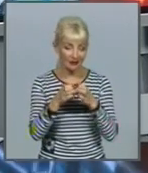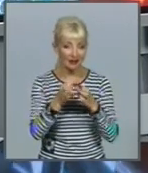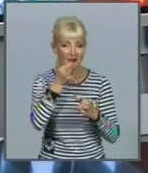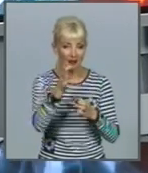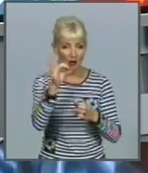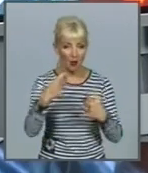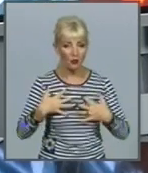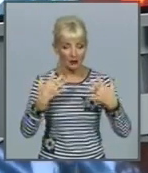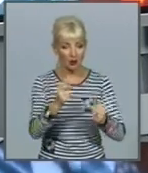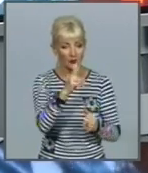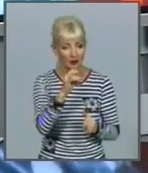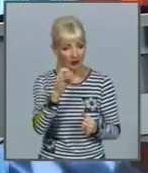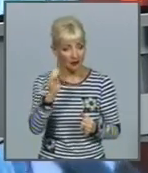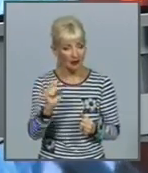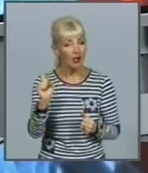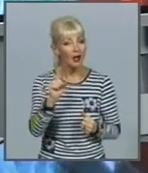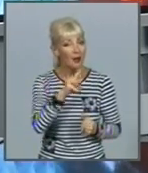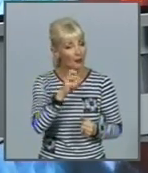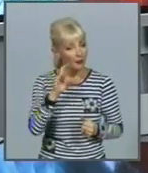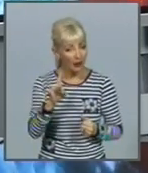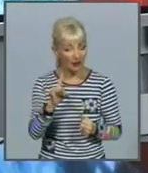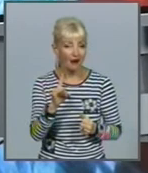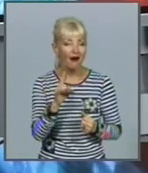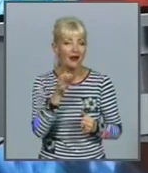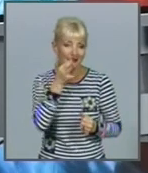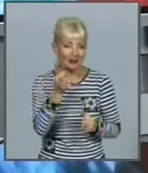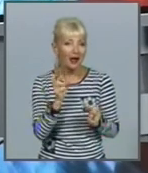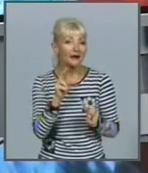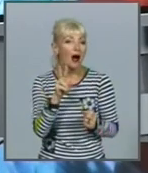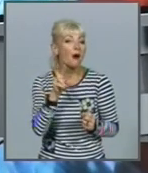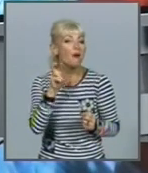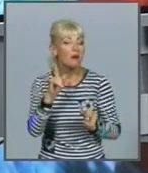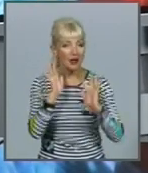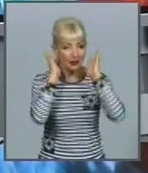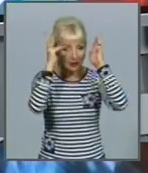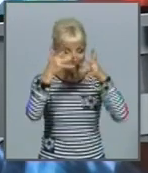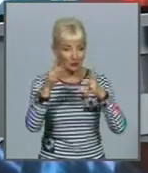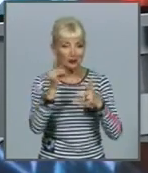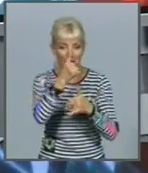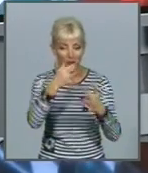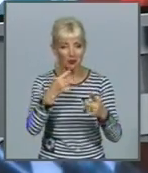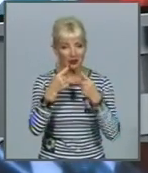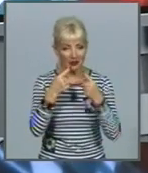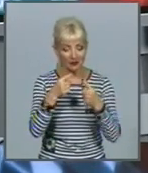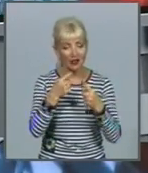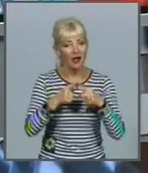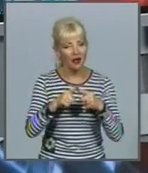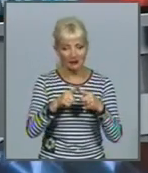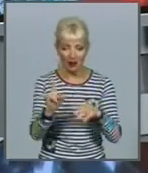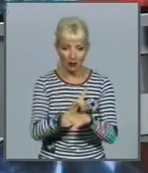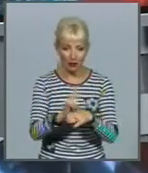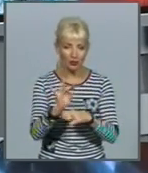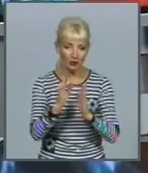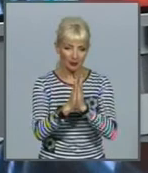що градоначальник начебто переніс інсульт і не може розмовляти. Все це неправда, наголосили у мерії та закликали припинити піар на